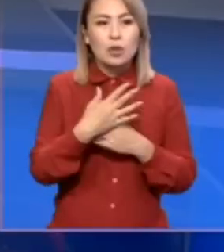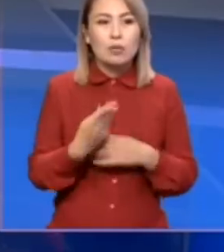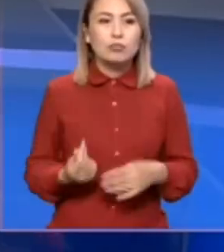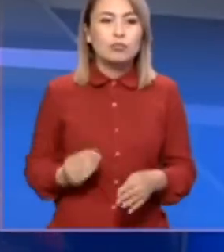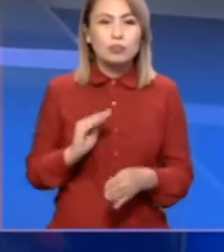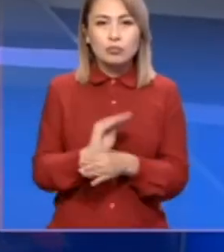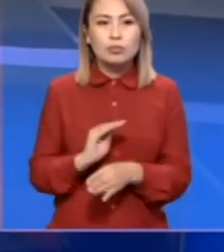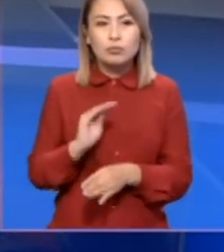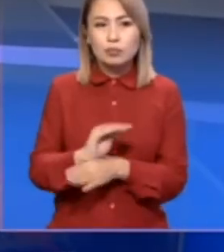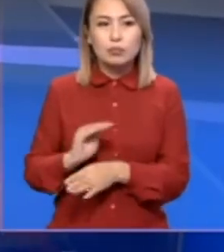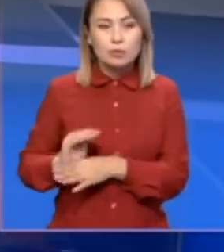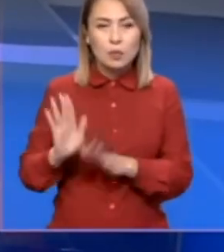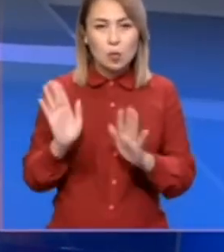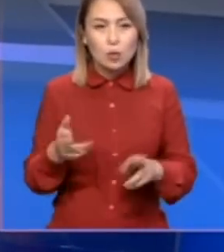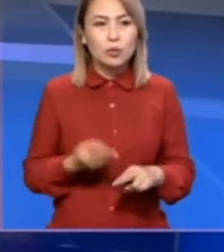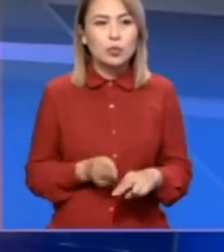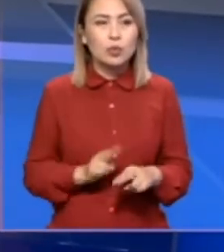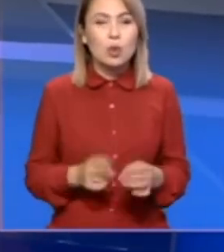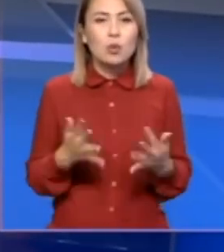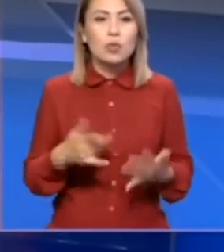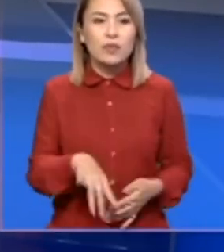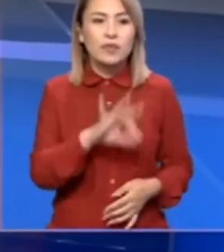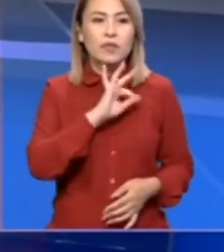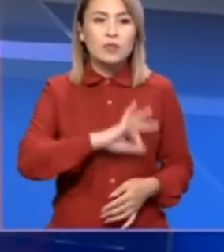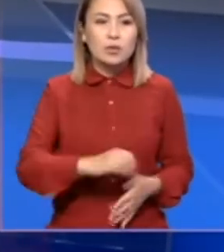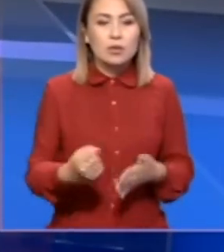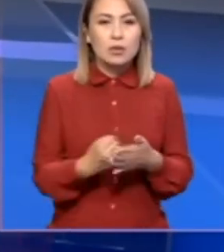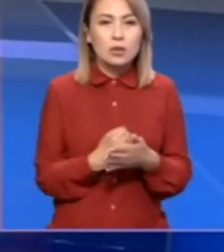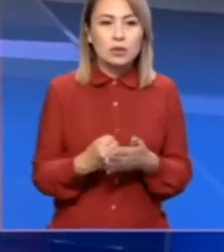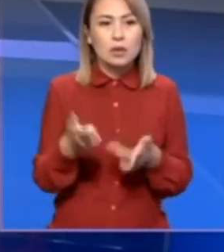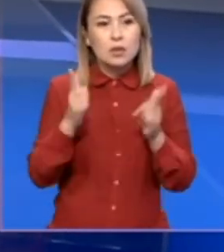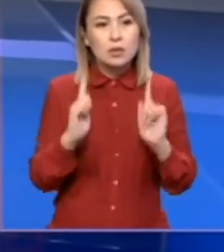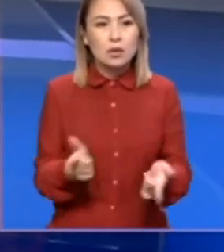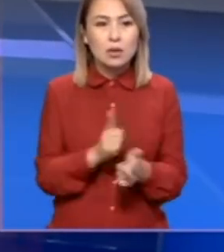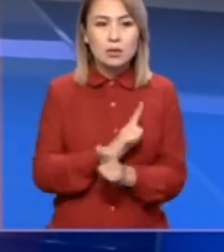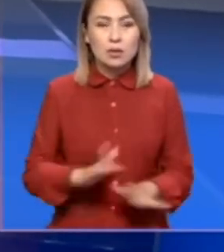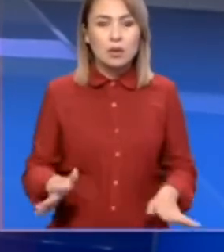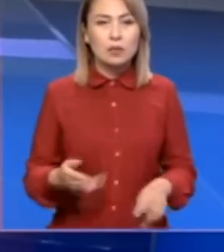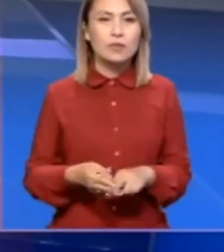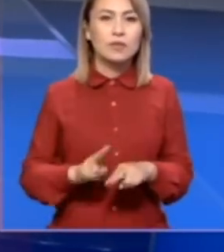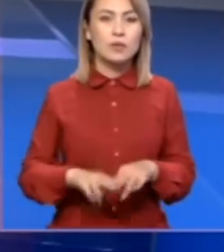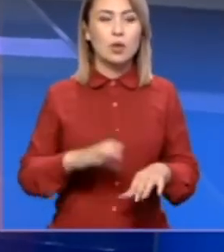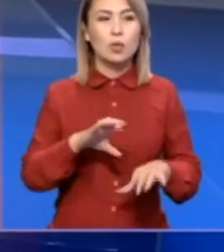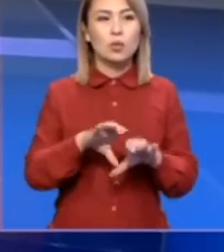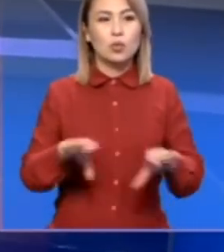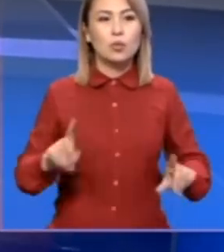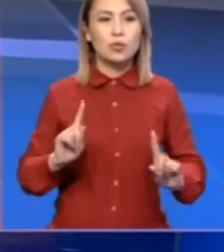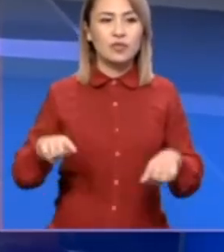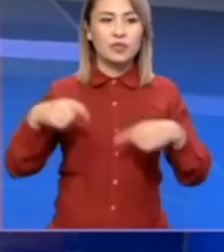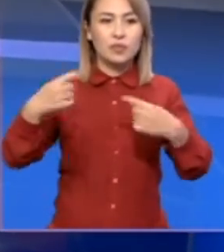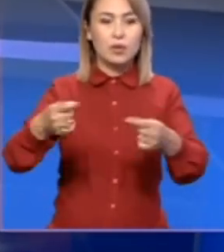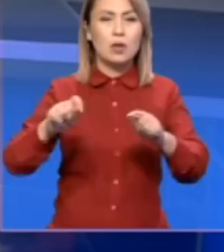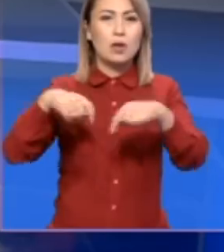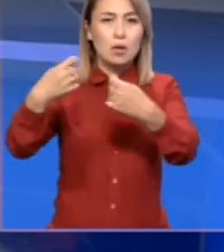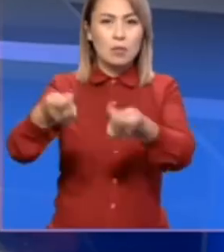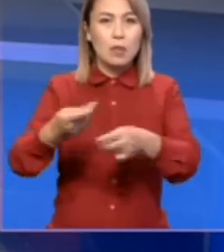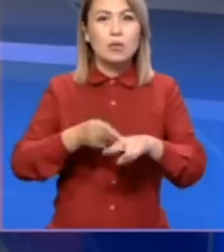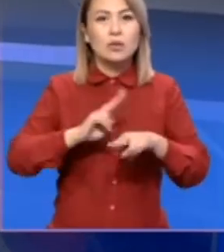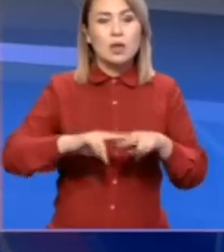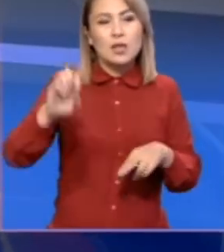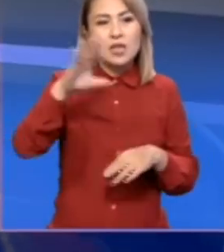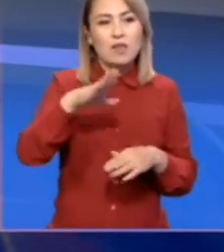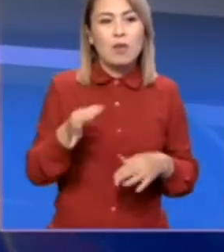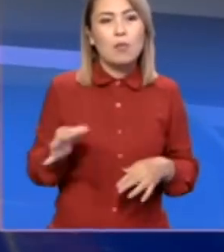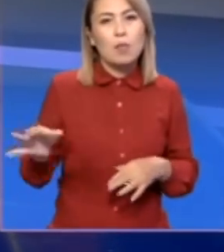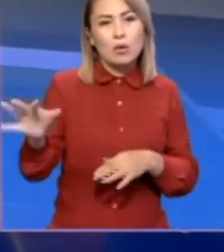ғой. Сондықтан бұны қаншалықты инвесторлар қолды. Мұн жерде біз келдік, бірден трубадан трубаға кетті, анжақтан танкерге тиелді, Европаға барды. Сондықтан